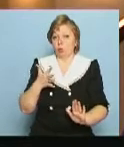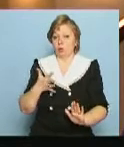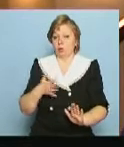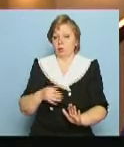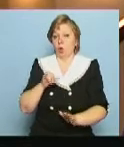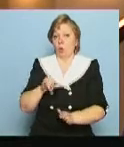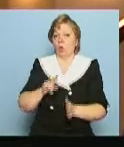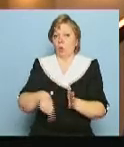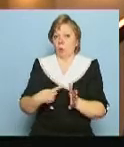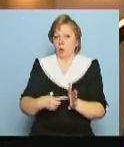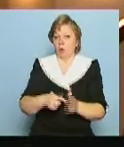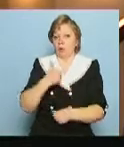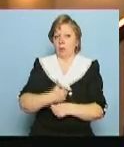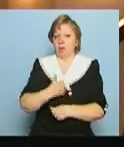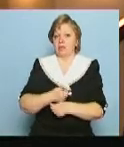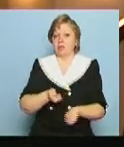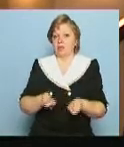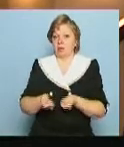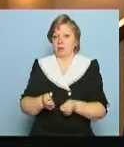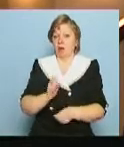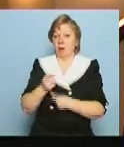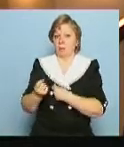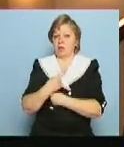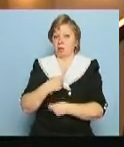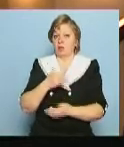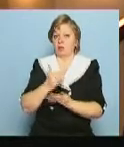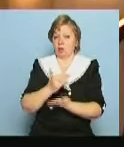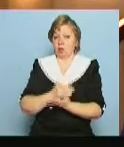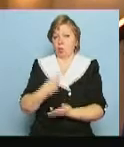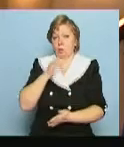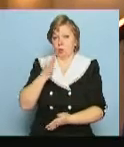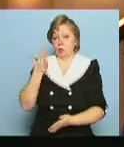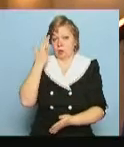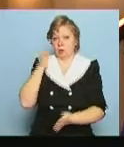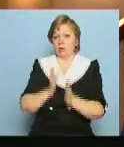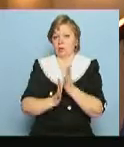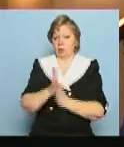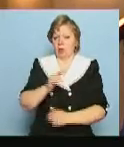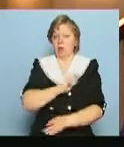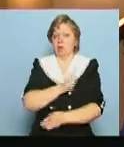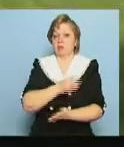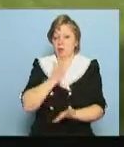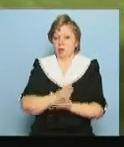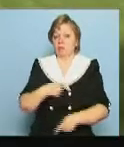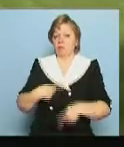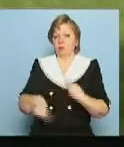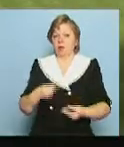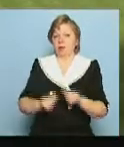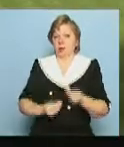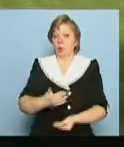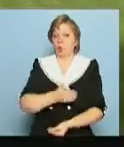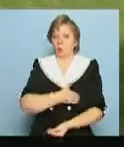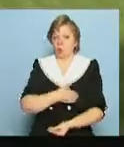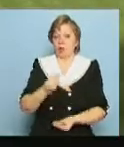города президент поставил задачу, мы будем стремиться расти, а силы еще есть, и играть хочется на хорошем уровне. Им хочется